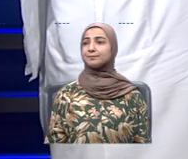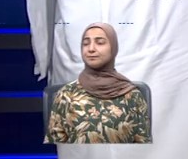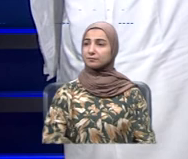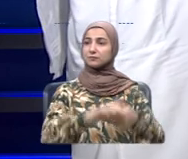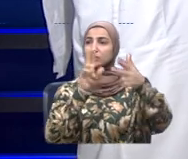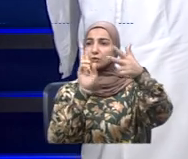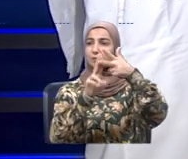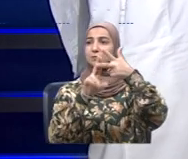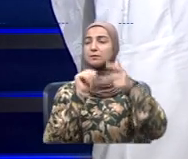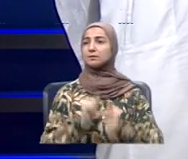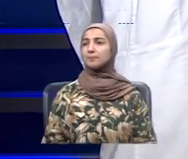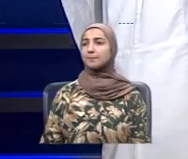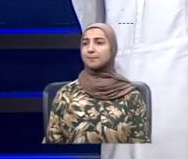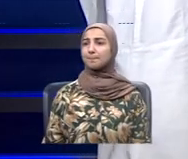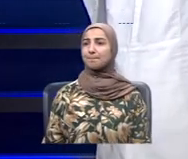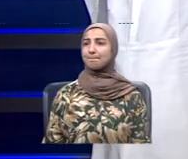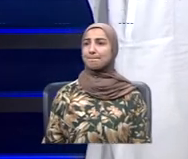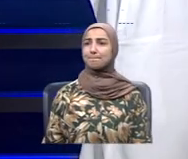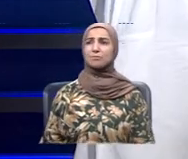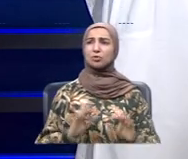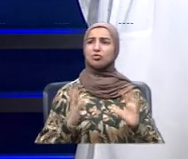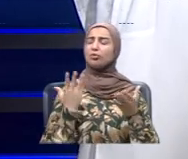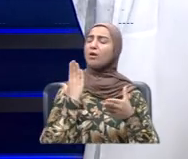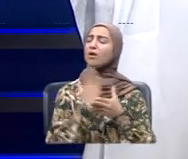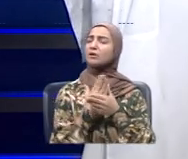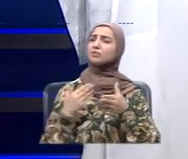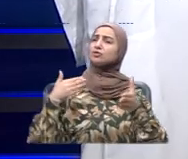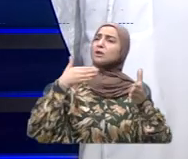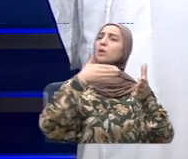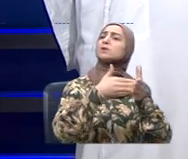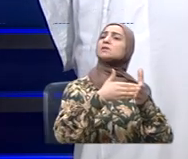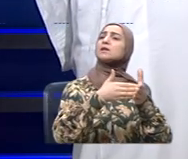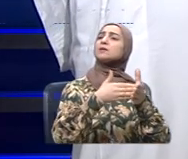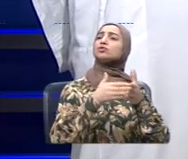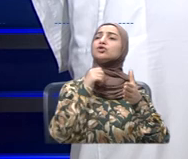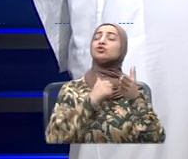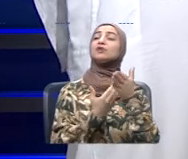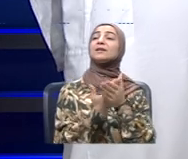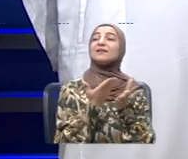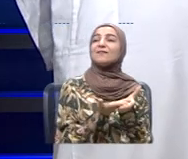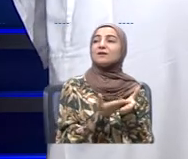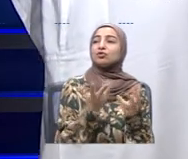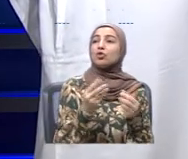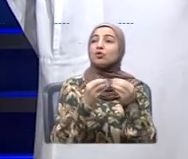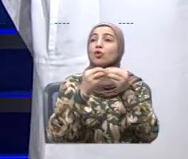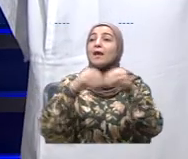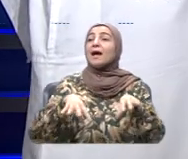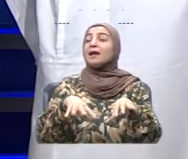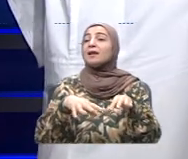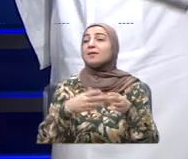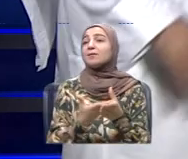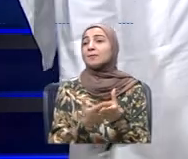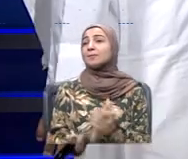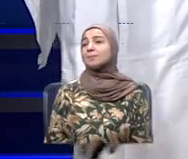السؤال الثالث، إذن ما النتيجة التي توصل إليها الكاتب؟ ما هي الحلول التي ذكرها